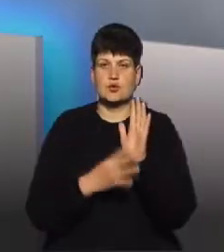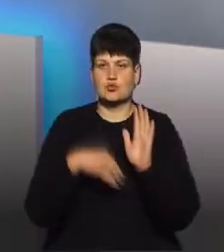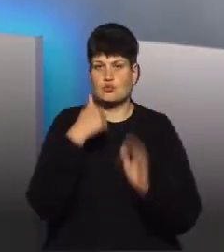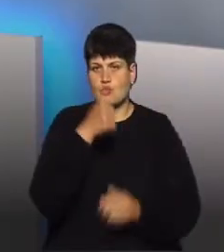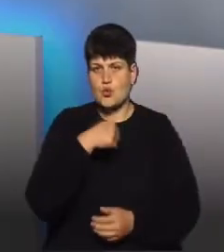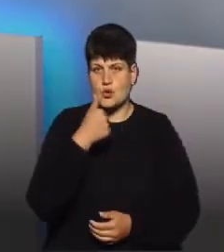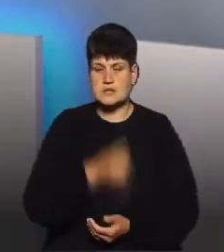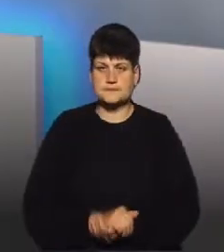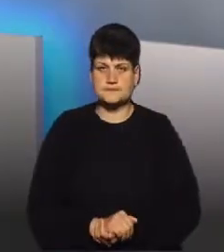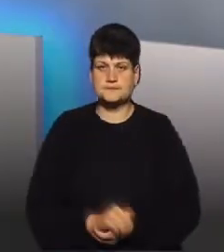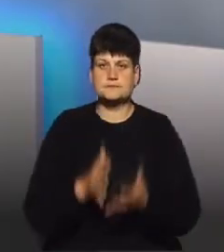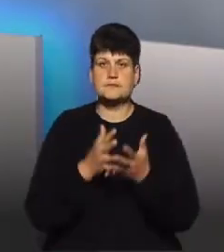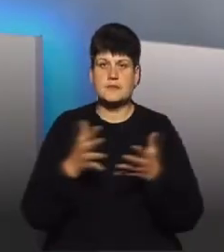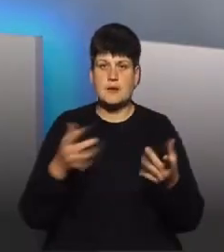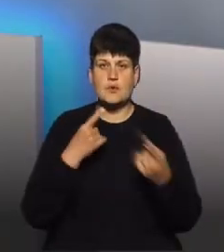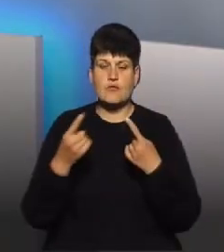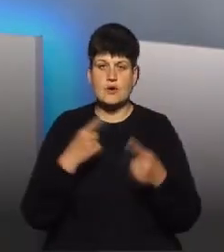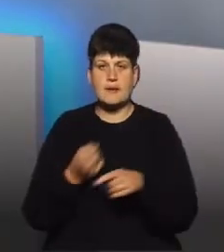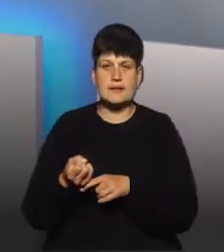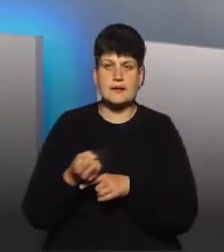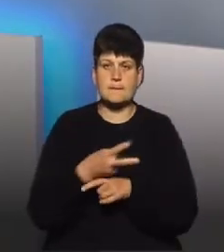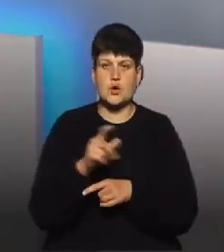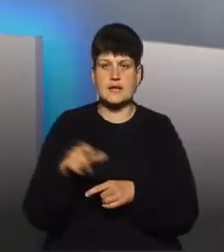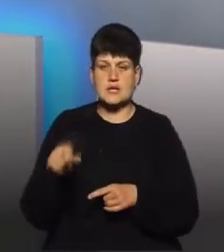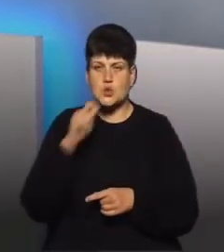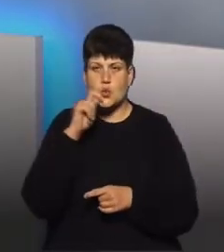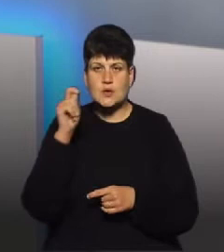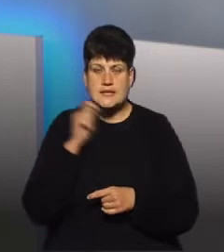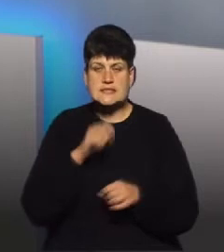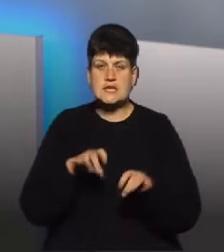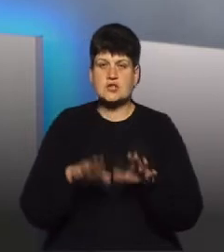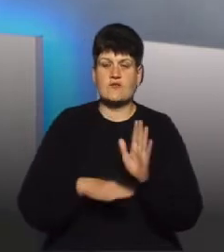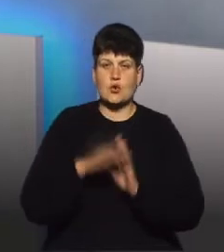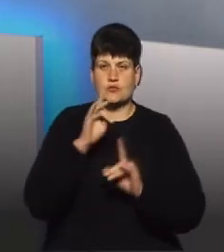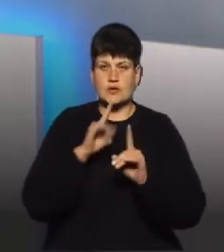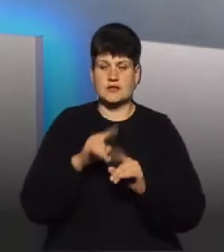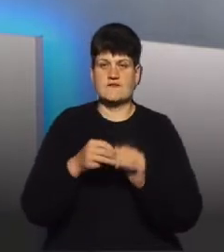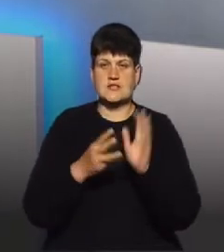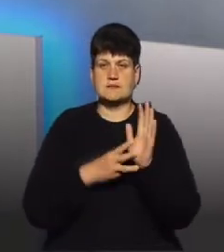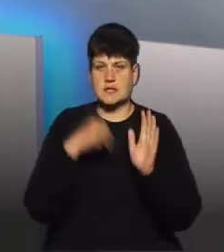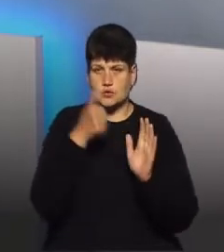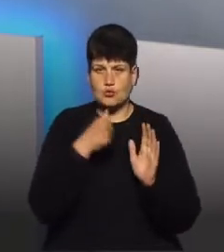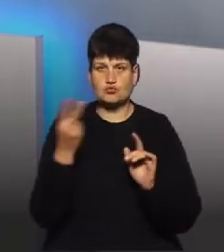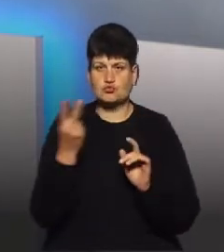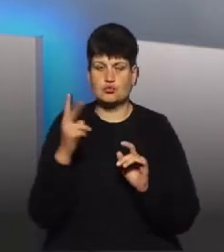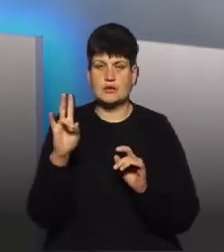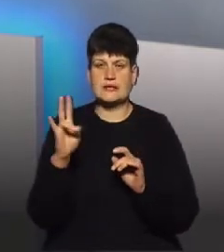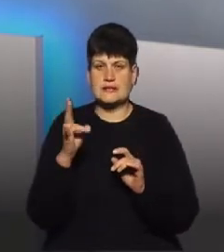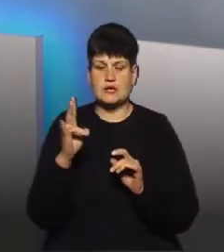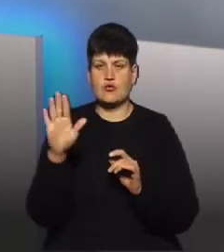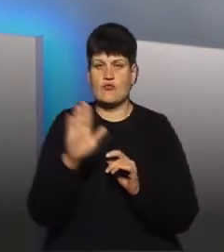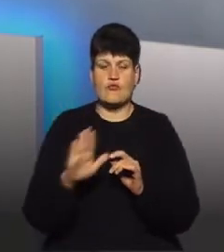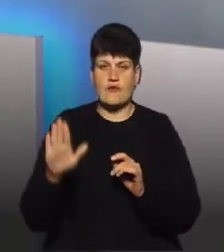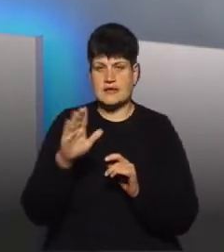Більше поговоримо про депортацію українців. За рішенням Верховної Ради від 18-го року у другу неділю вересня на державному рівні вшановують